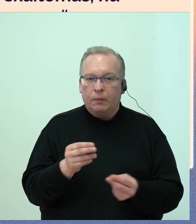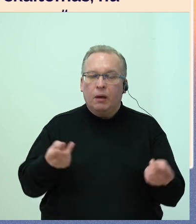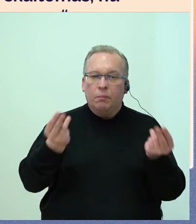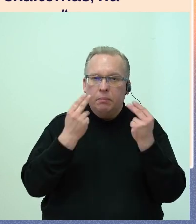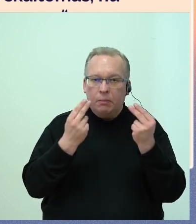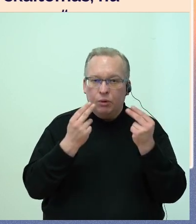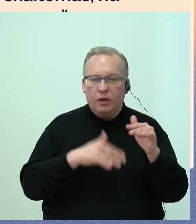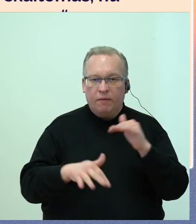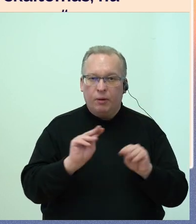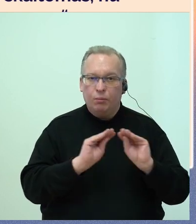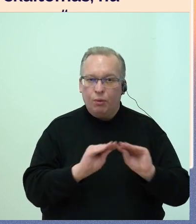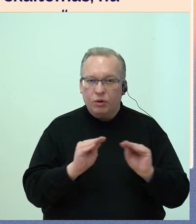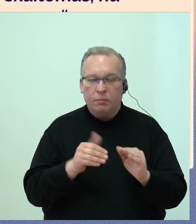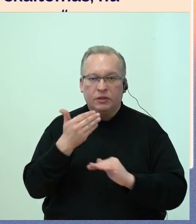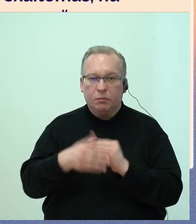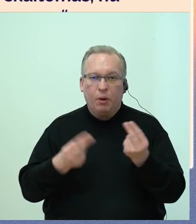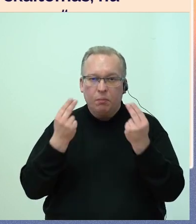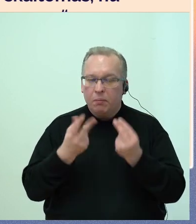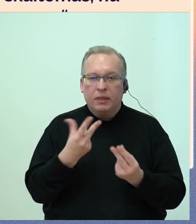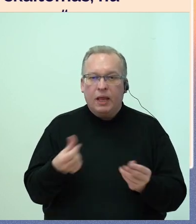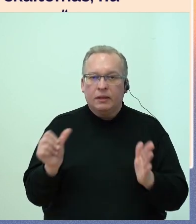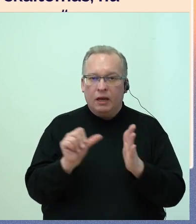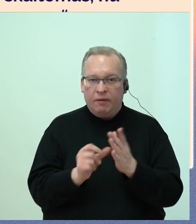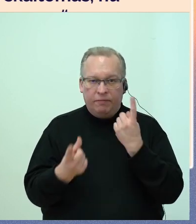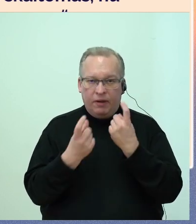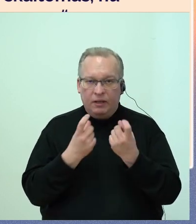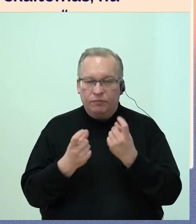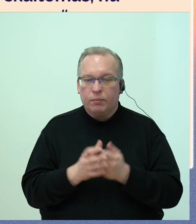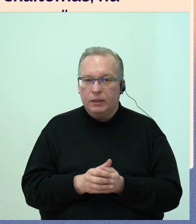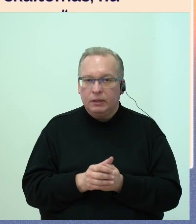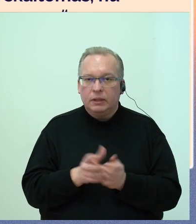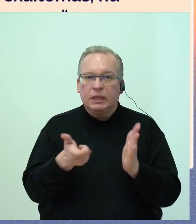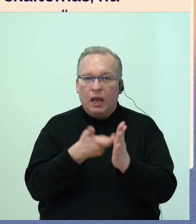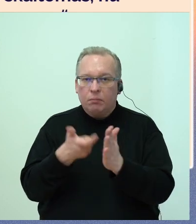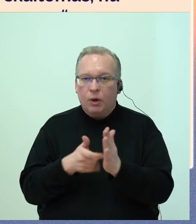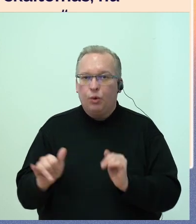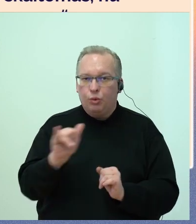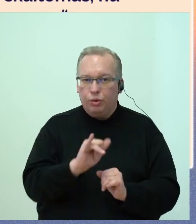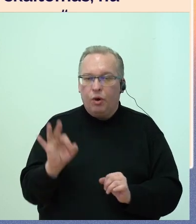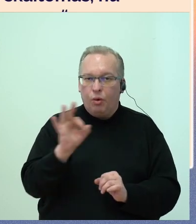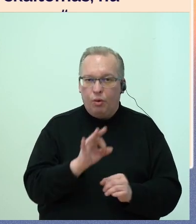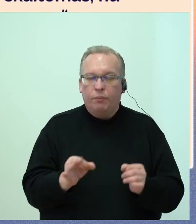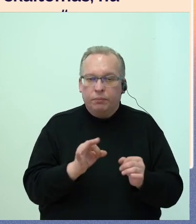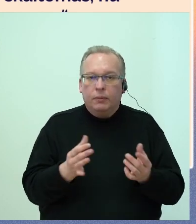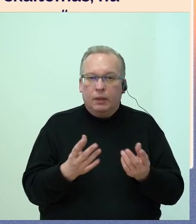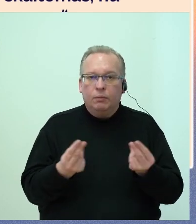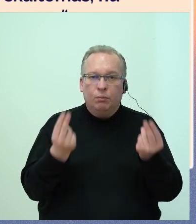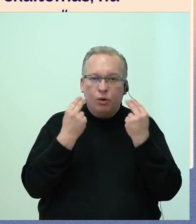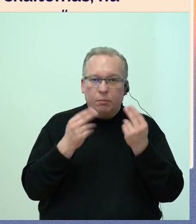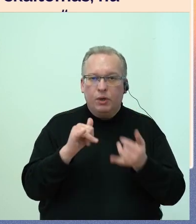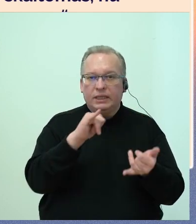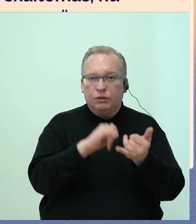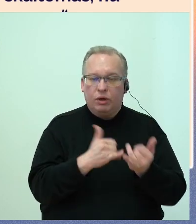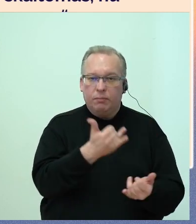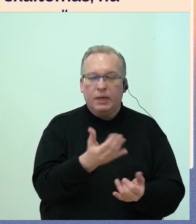Tai visi praktiškai tyrime ar nedalyvavę informantai, kurių teiravomės apie švietimo svarbą ir